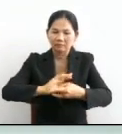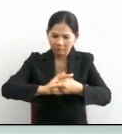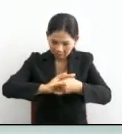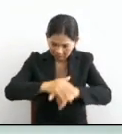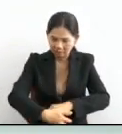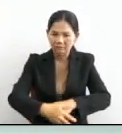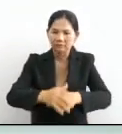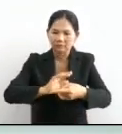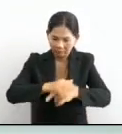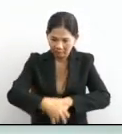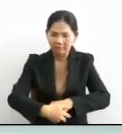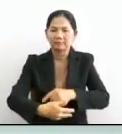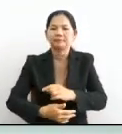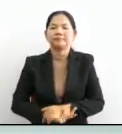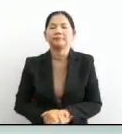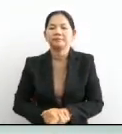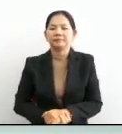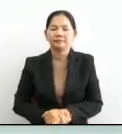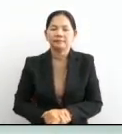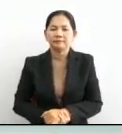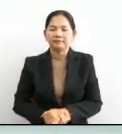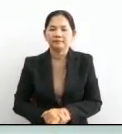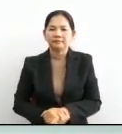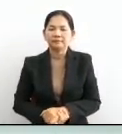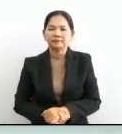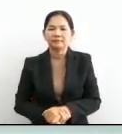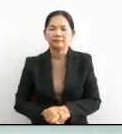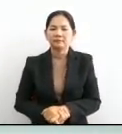đâm đầm lâu mì